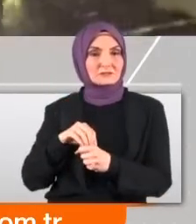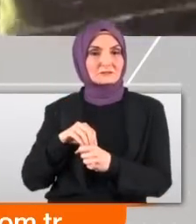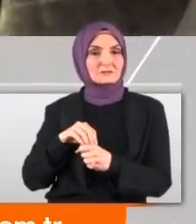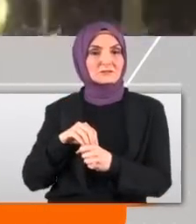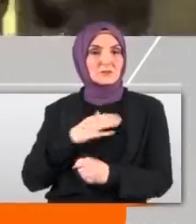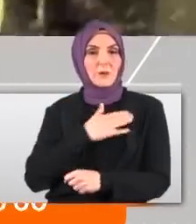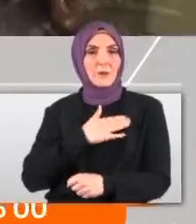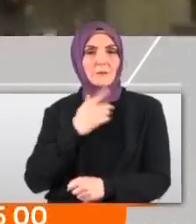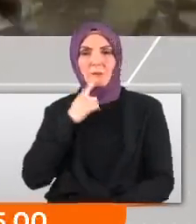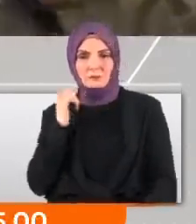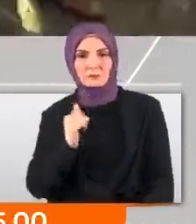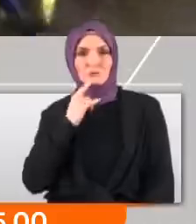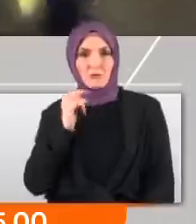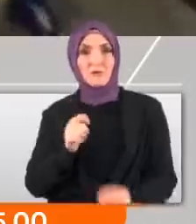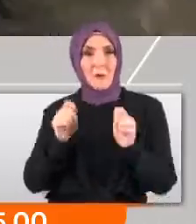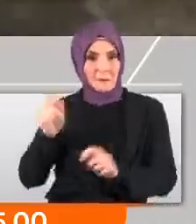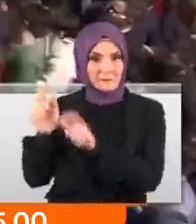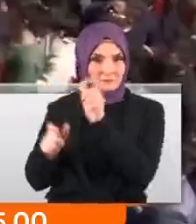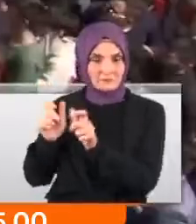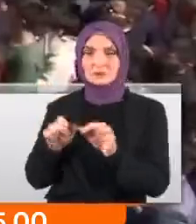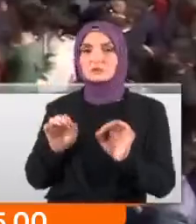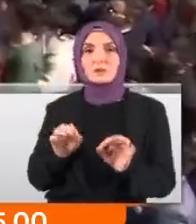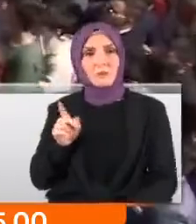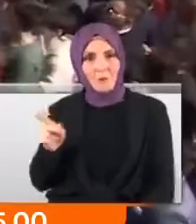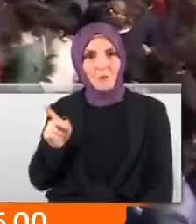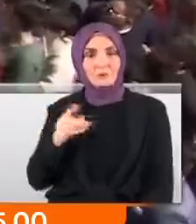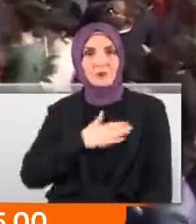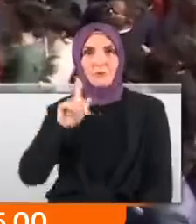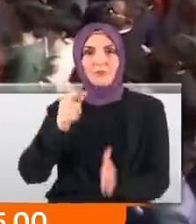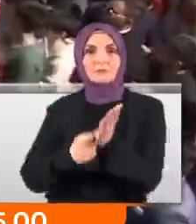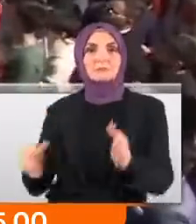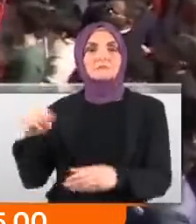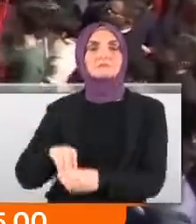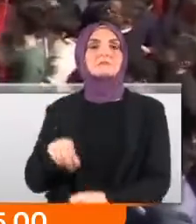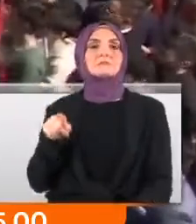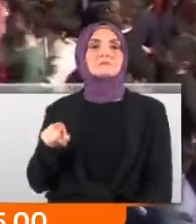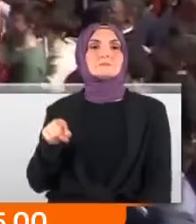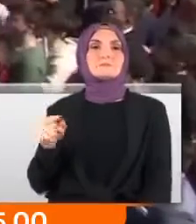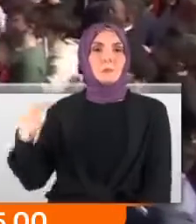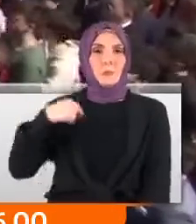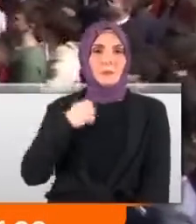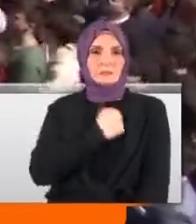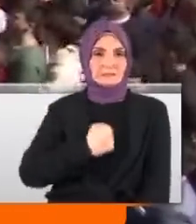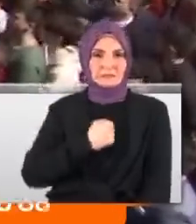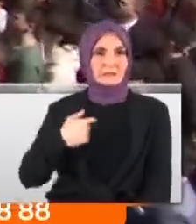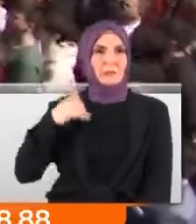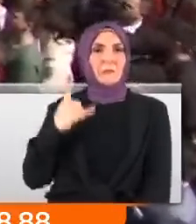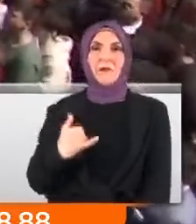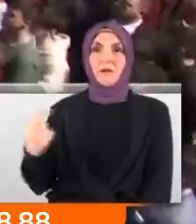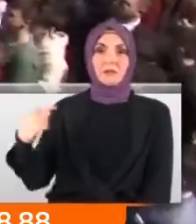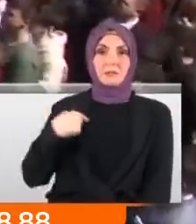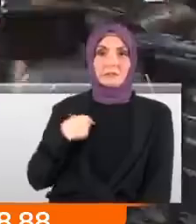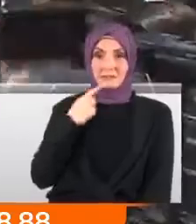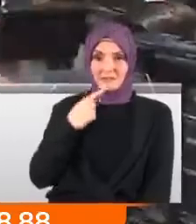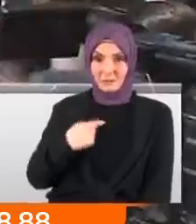küfretmiş insanlar bugün CHP listesinde. Bana kızıp hain diyenler var ya, aynaya bir